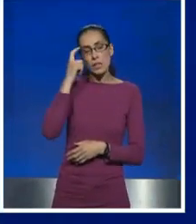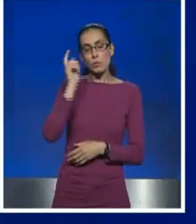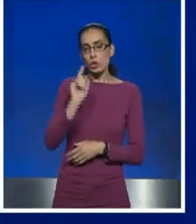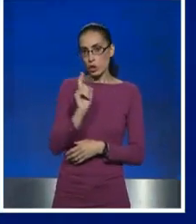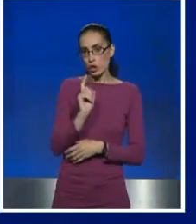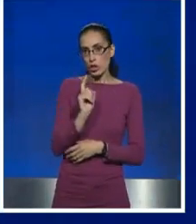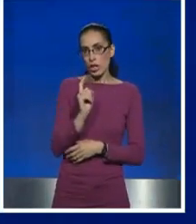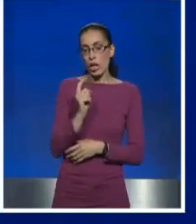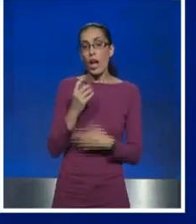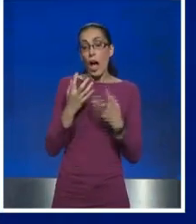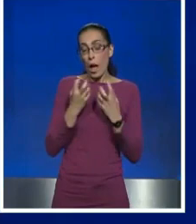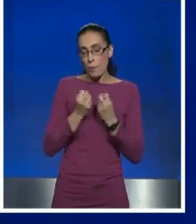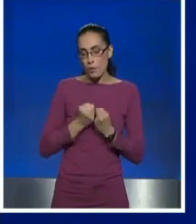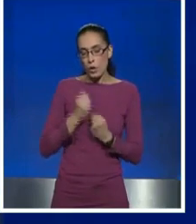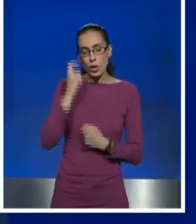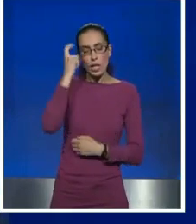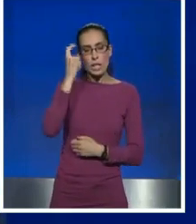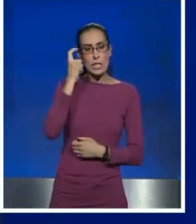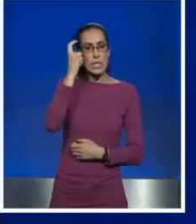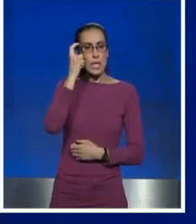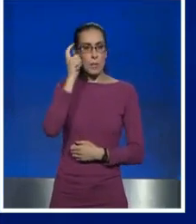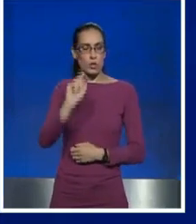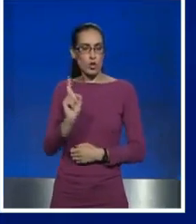għandna bżonn ħsieb fl-Unjoni Ewropea ta'